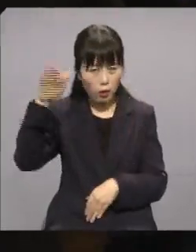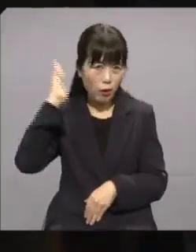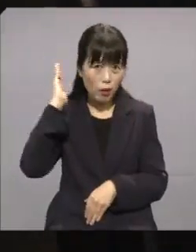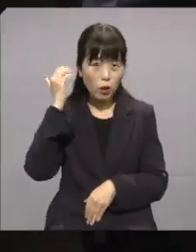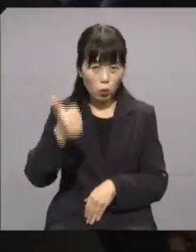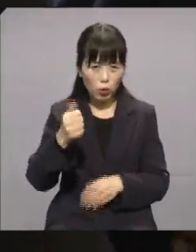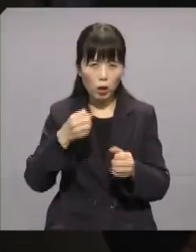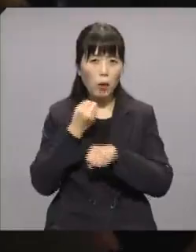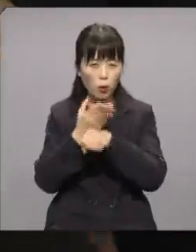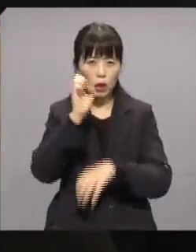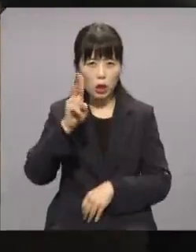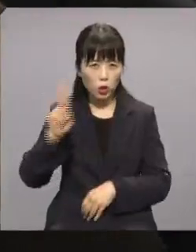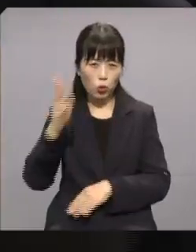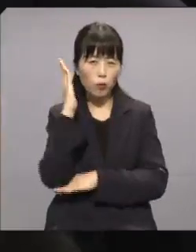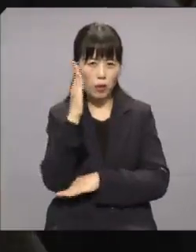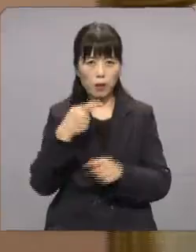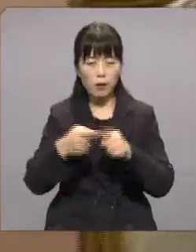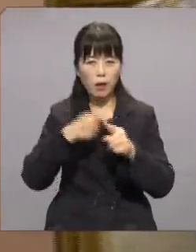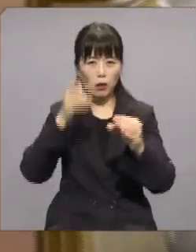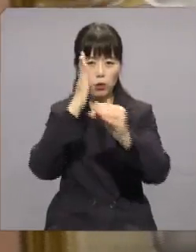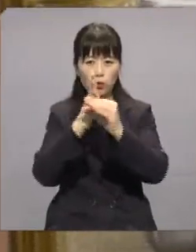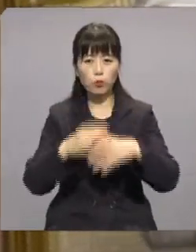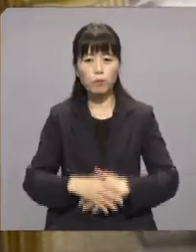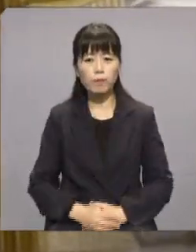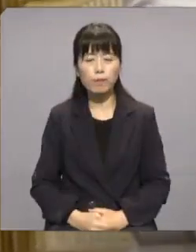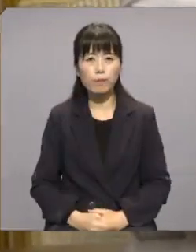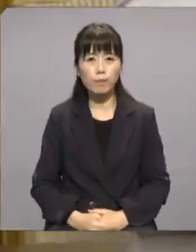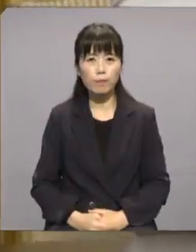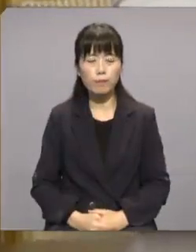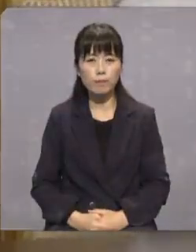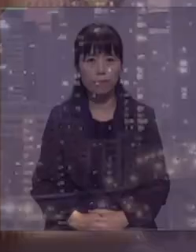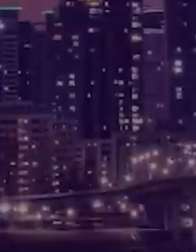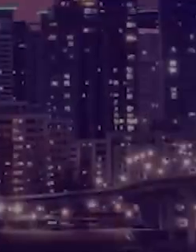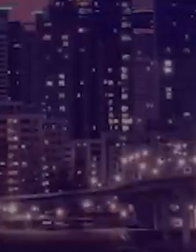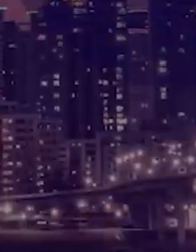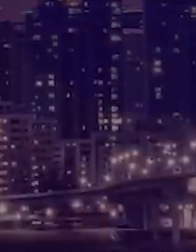보내는 유럽의 메시지라는 해석이 나옵니다. OBS 뉴스 이윤택입니다.